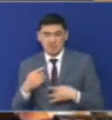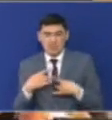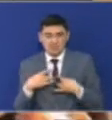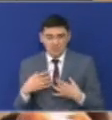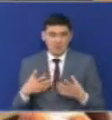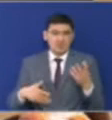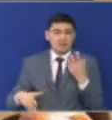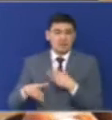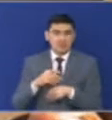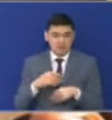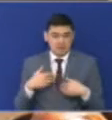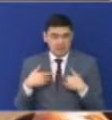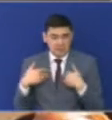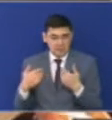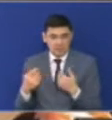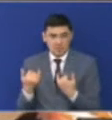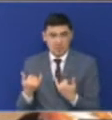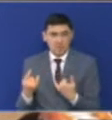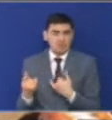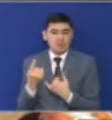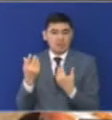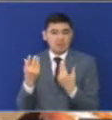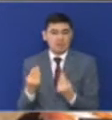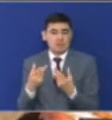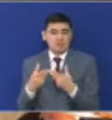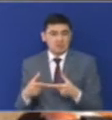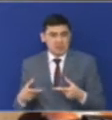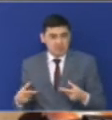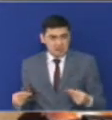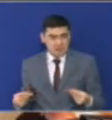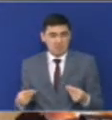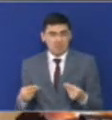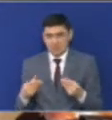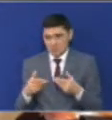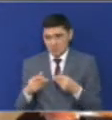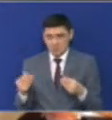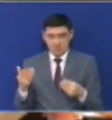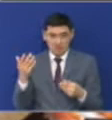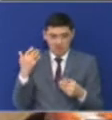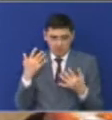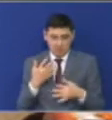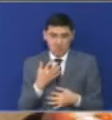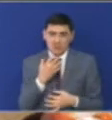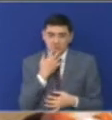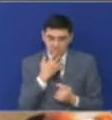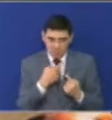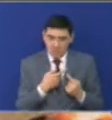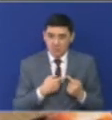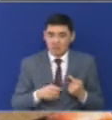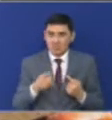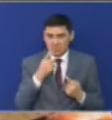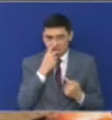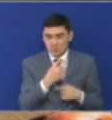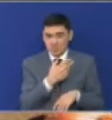весны. Сегодня первый весенний день. Уже давно весна вошла в нашу жизнь. Видим на наших